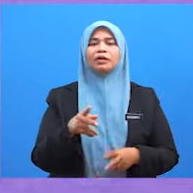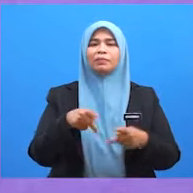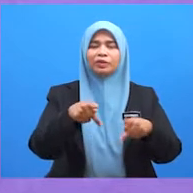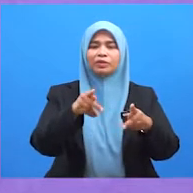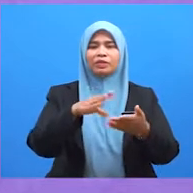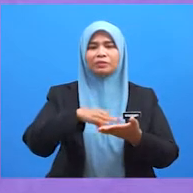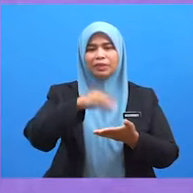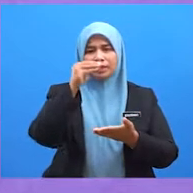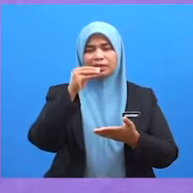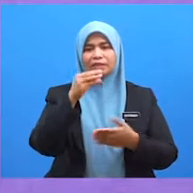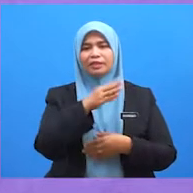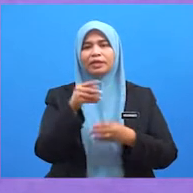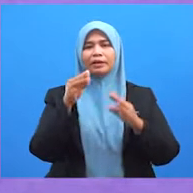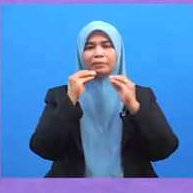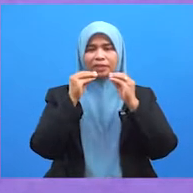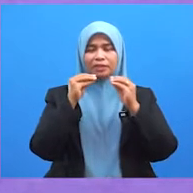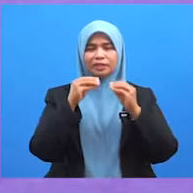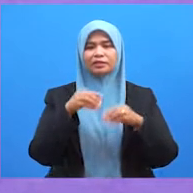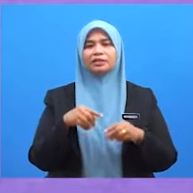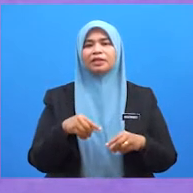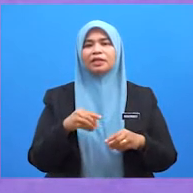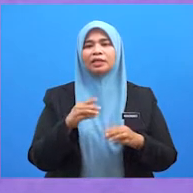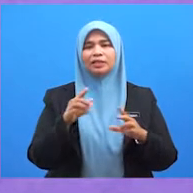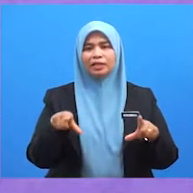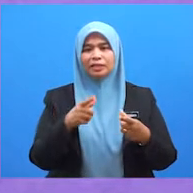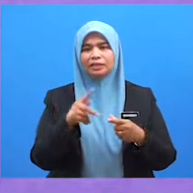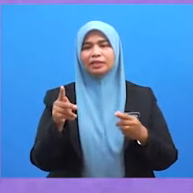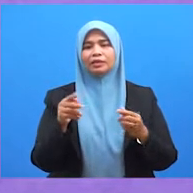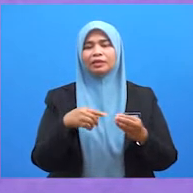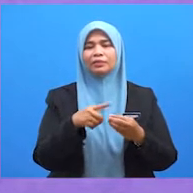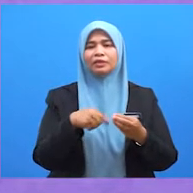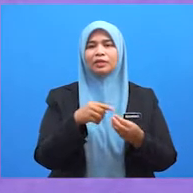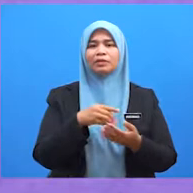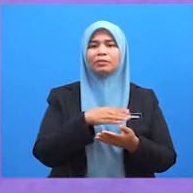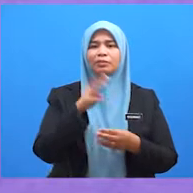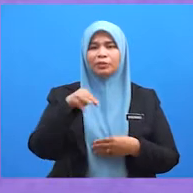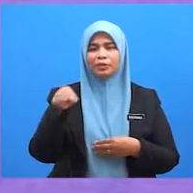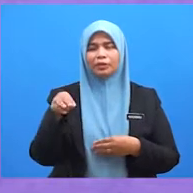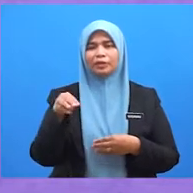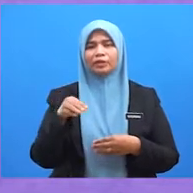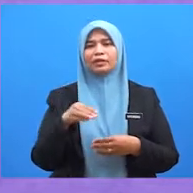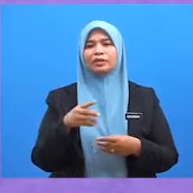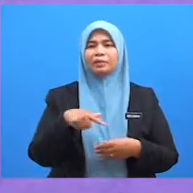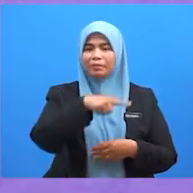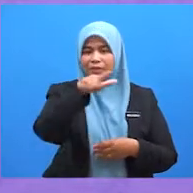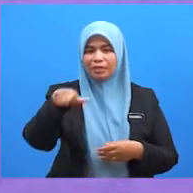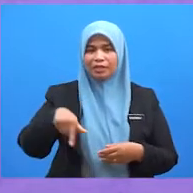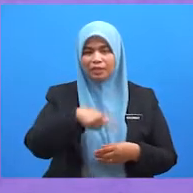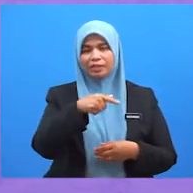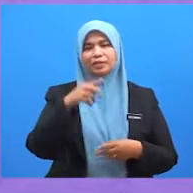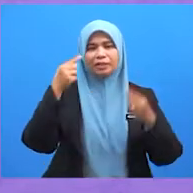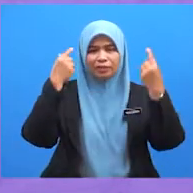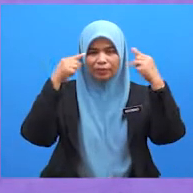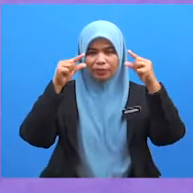Proses belajar dan mengajar di sini dilaksanakan apabila murid-murid melingkari